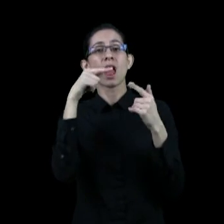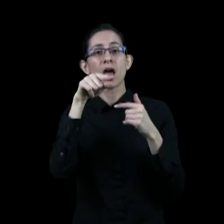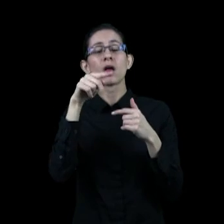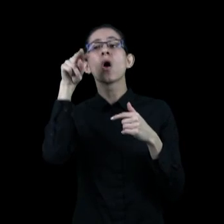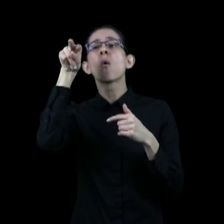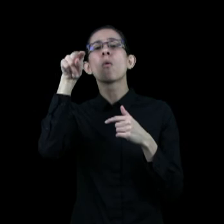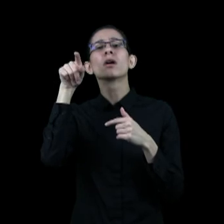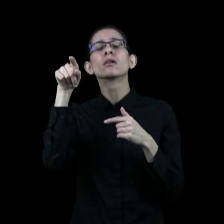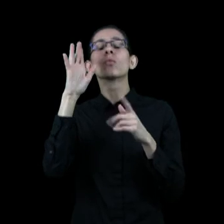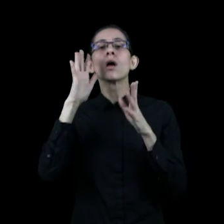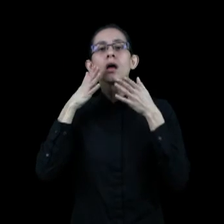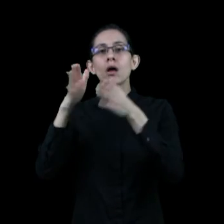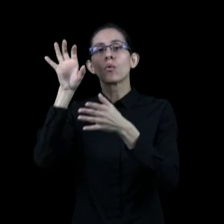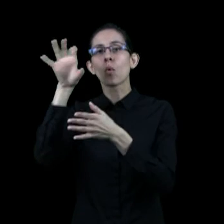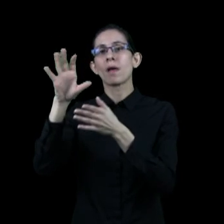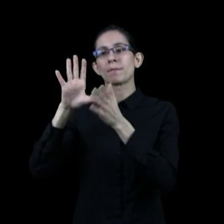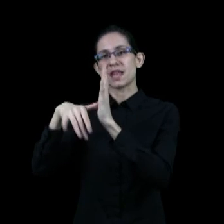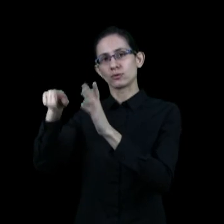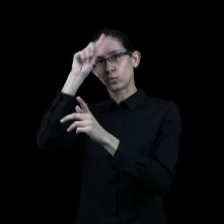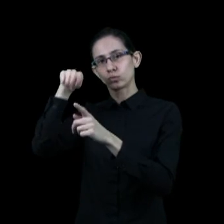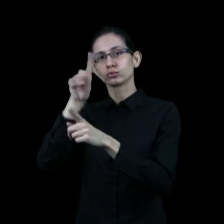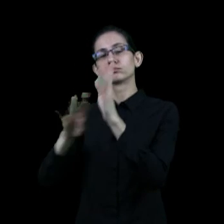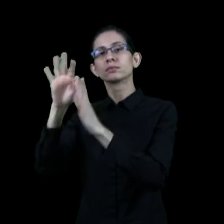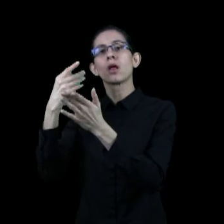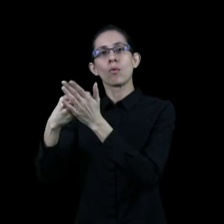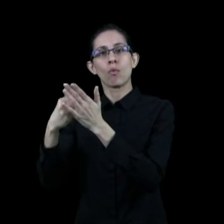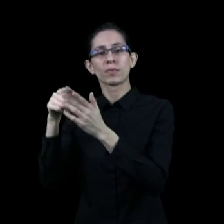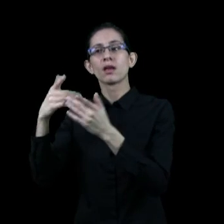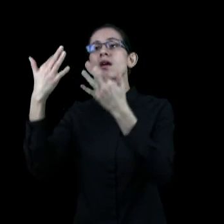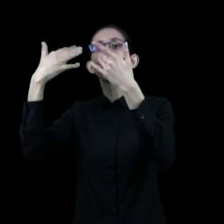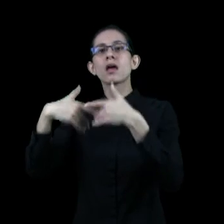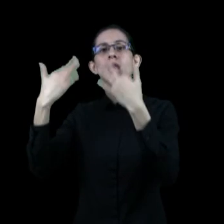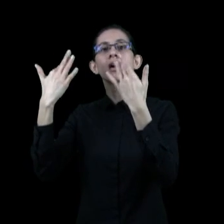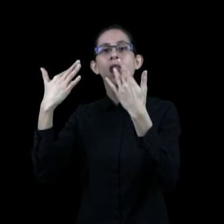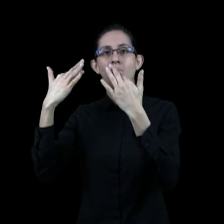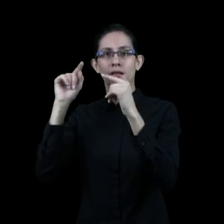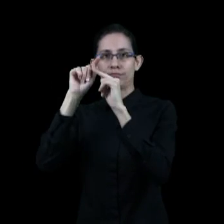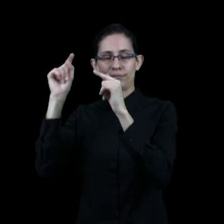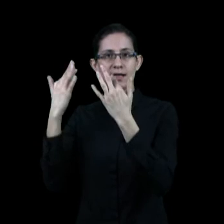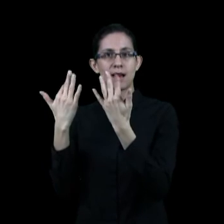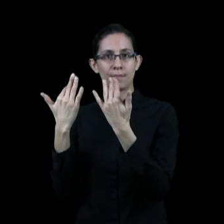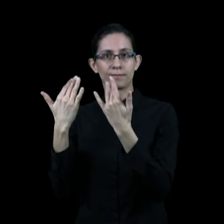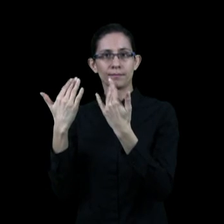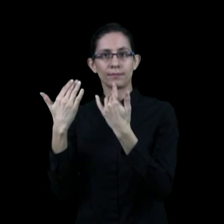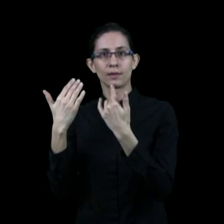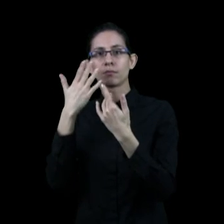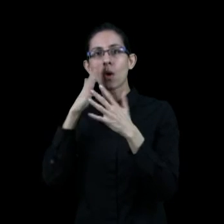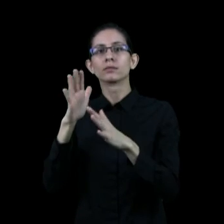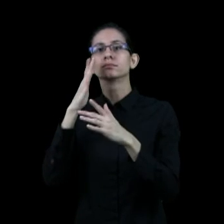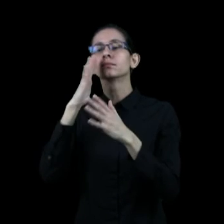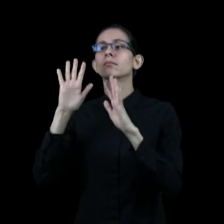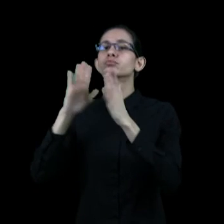konsumenckich portfeli. Jak się go oblicza? Podobnie jak deflator, jest indeksem cenowym.